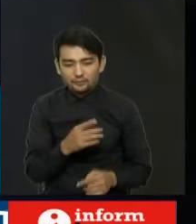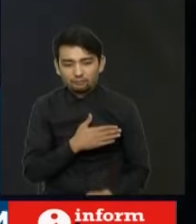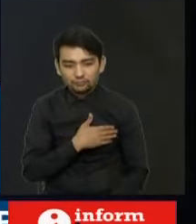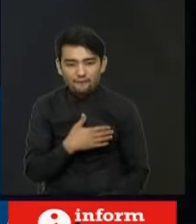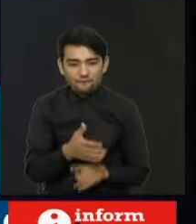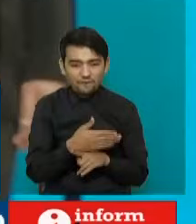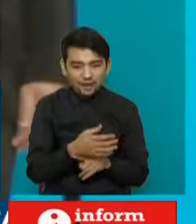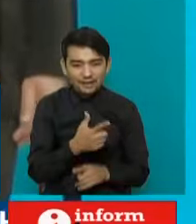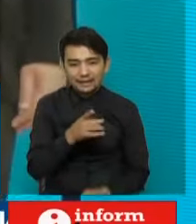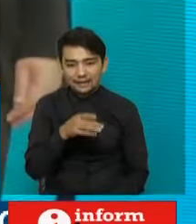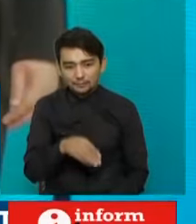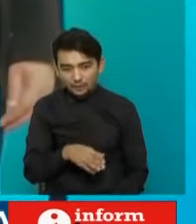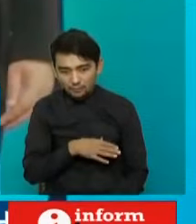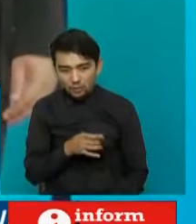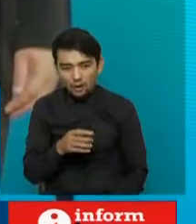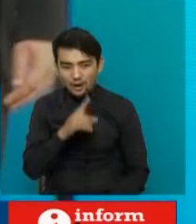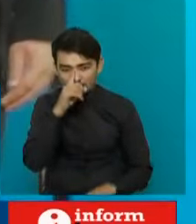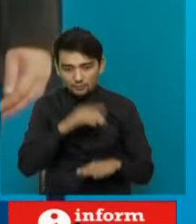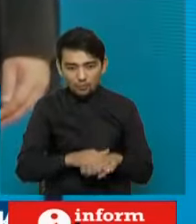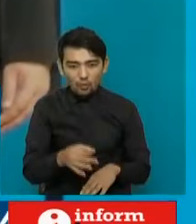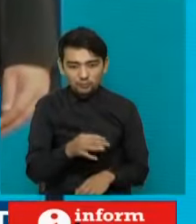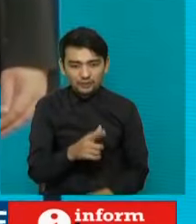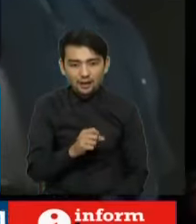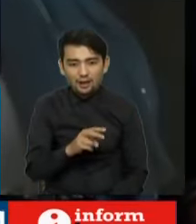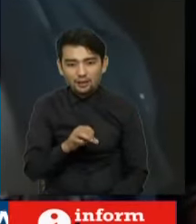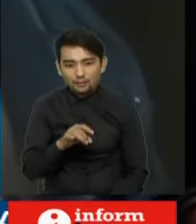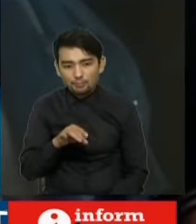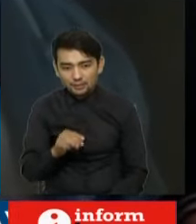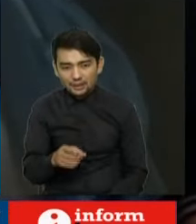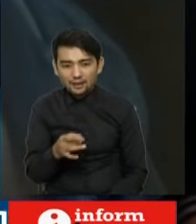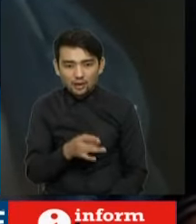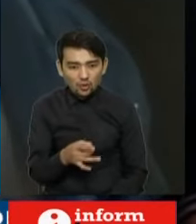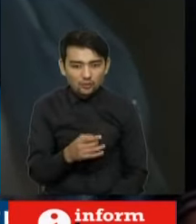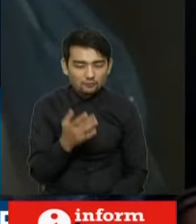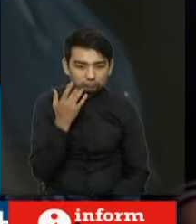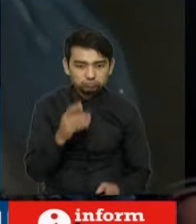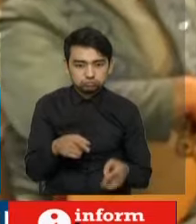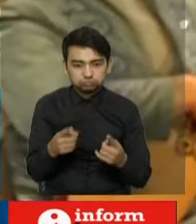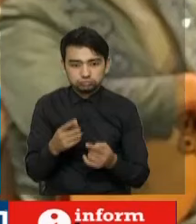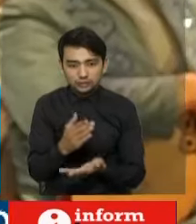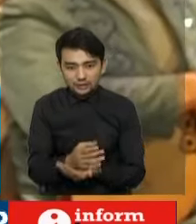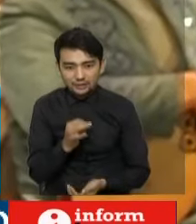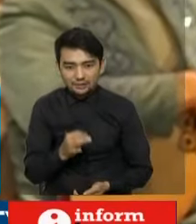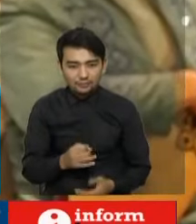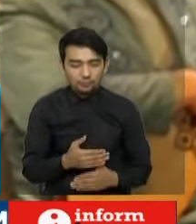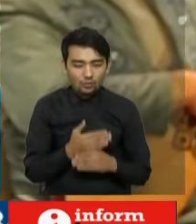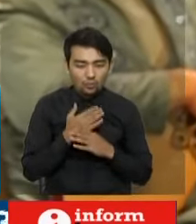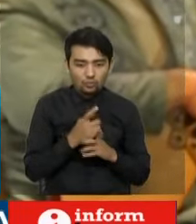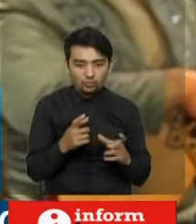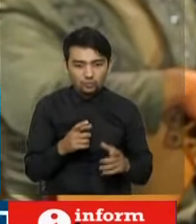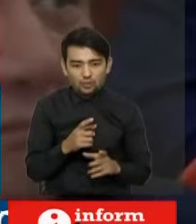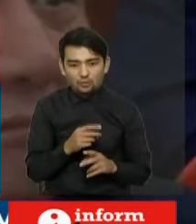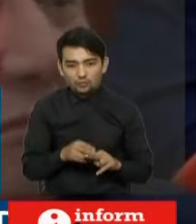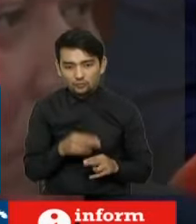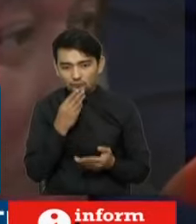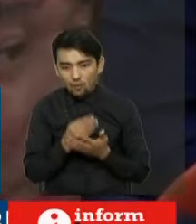и исполнения гимна. Аким области Гауес Нурмухамбетов отметил, что регион добивается успехов прежде всего благодаря людям, преданным